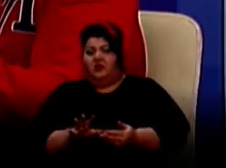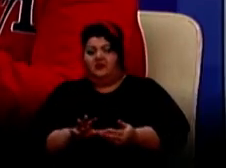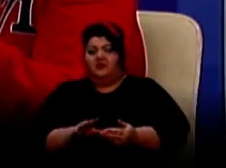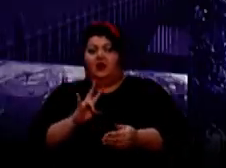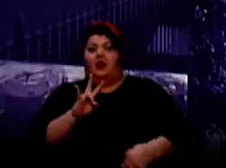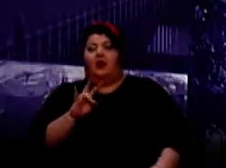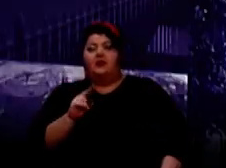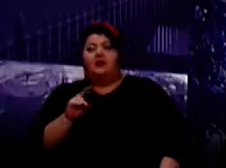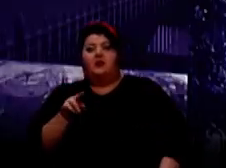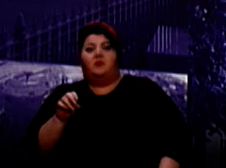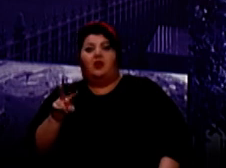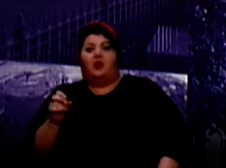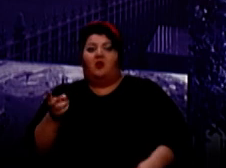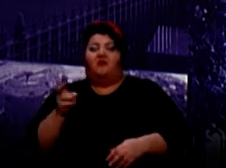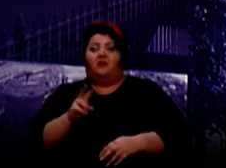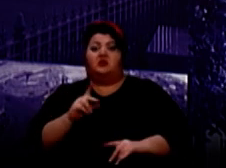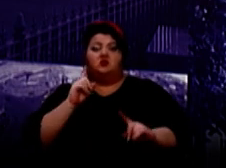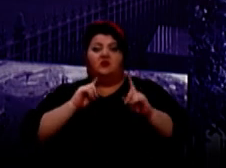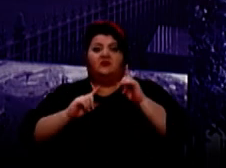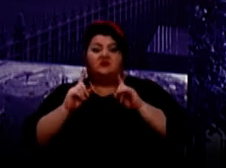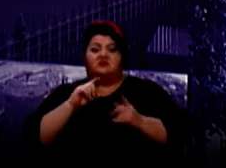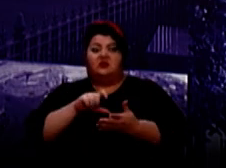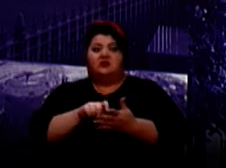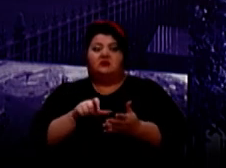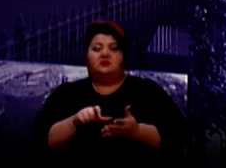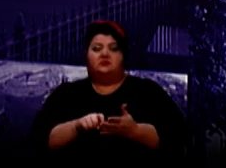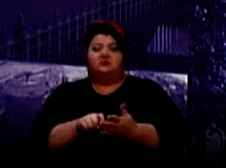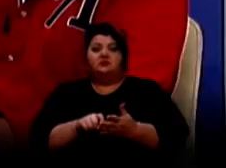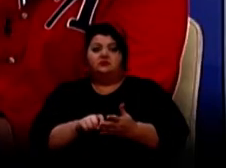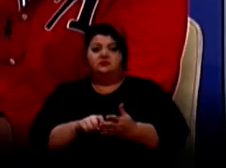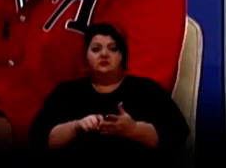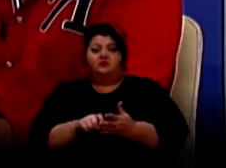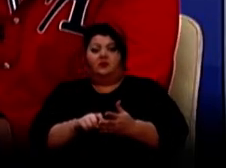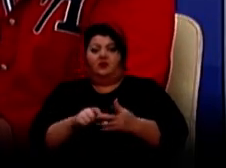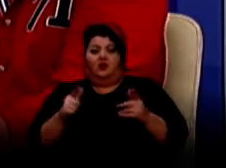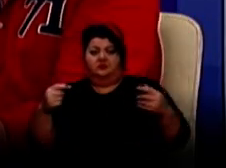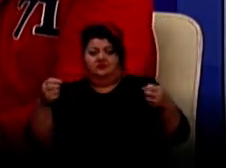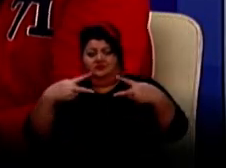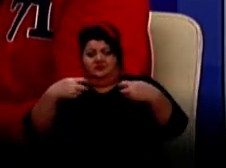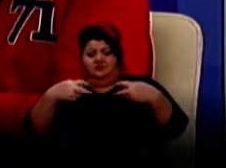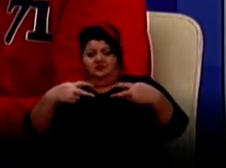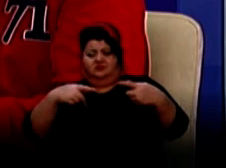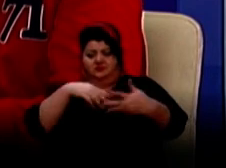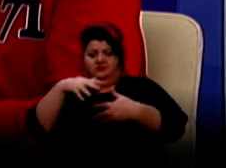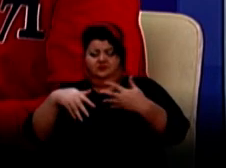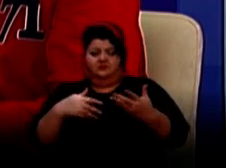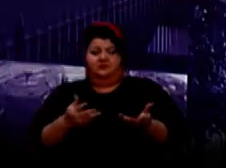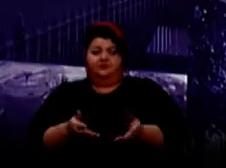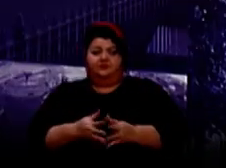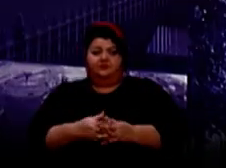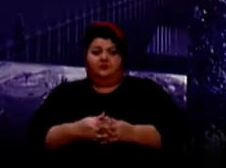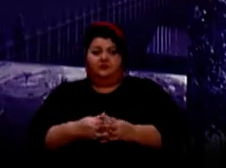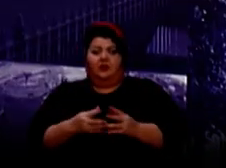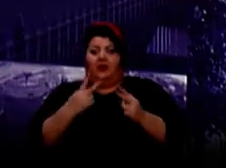правду і апелюю законом. Нікіпєлов може прийти зараз в ефір, але кожен з глядачів може